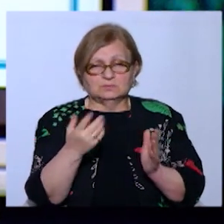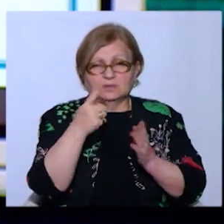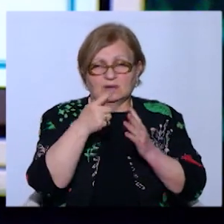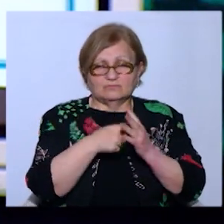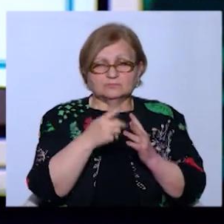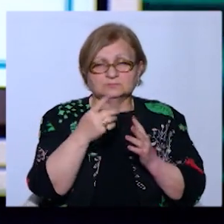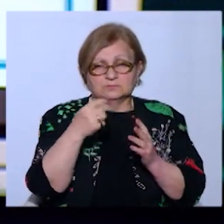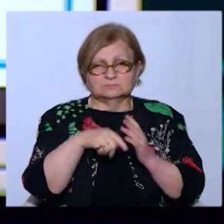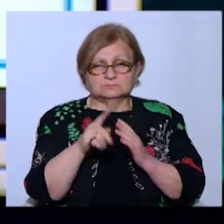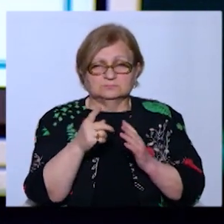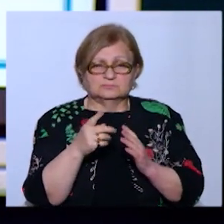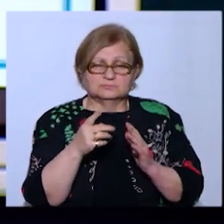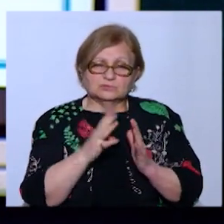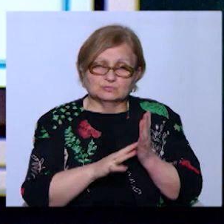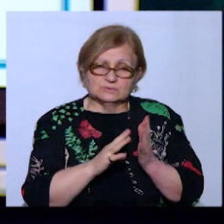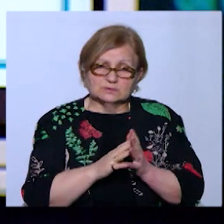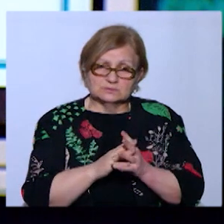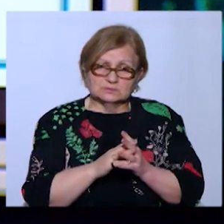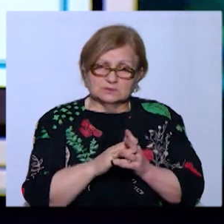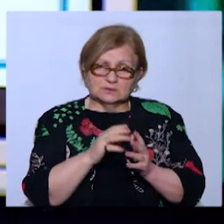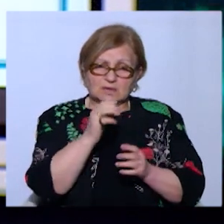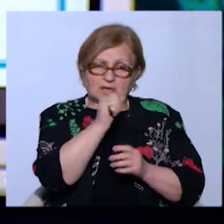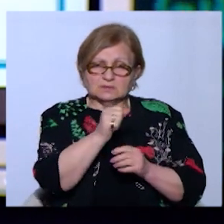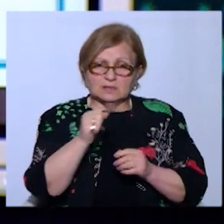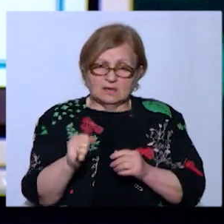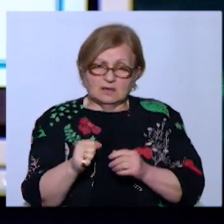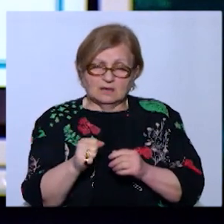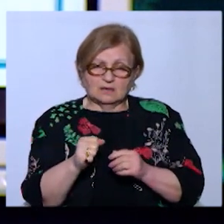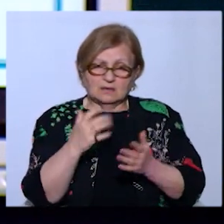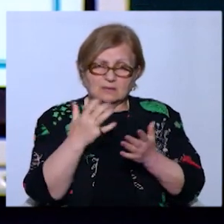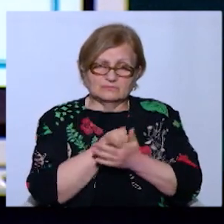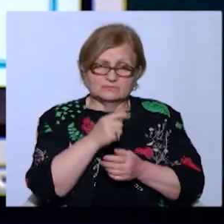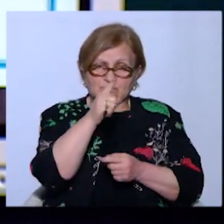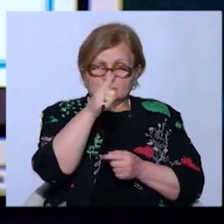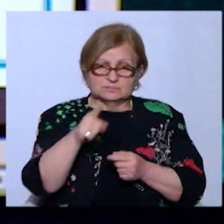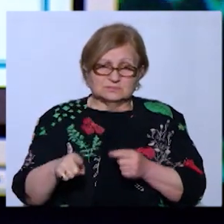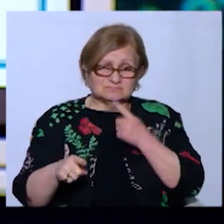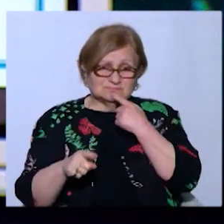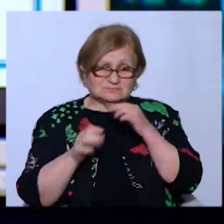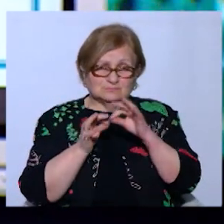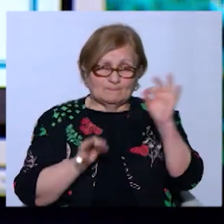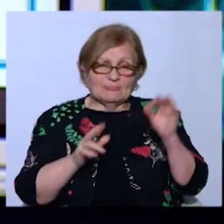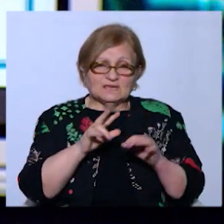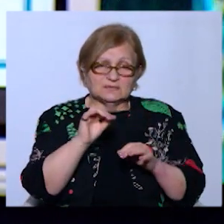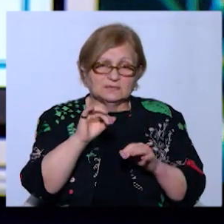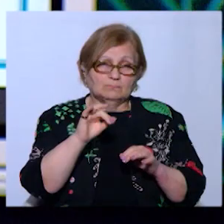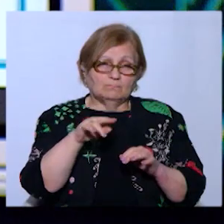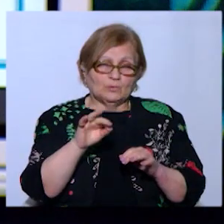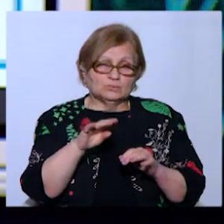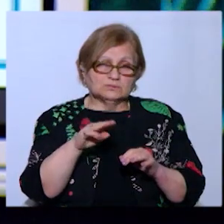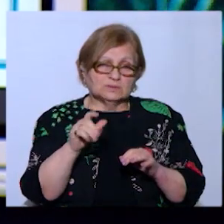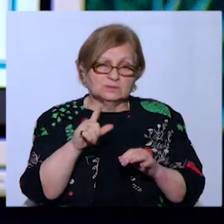ახლა მოდით განვიხილოთ, ესე იგი რა იქნება? A და A, ხო? ვიპოვოთ ჰიპოტენუზა. ნახეთ რა გამოვიდა.